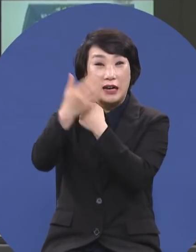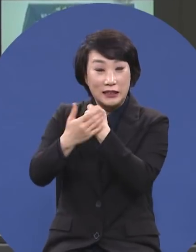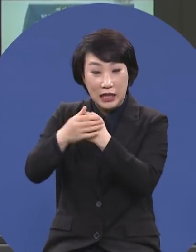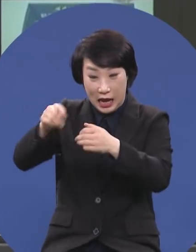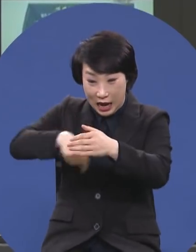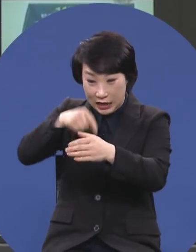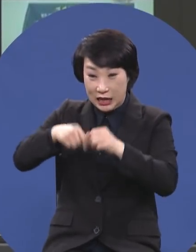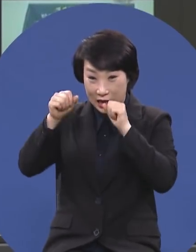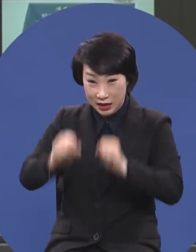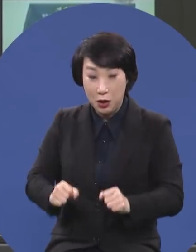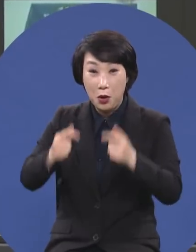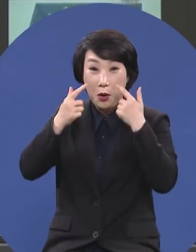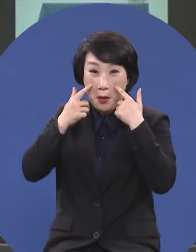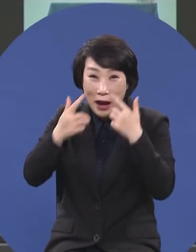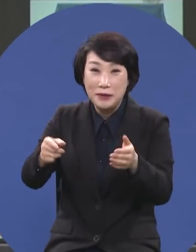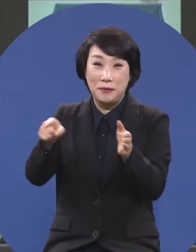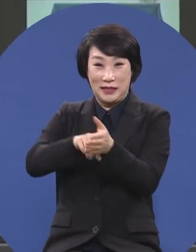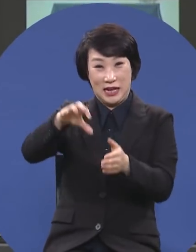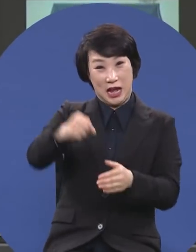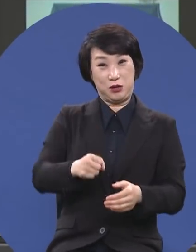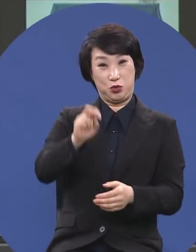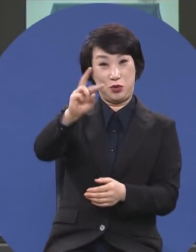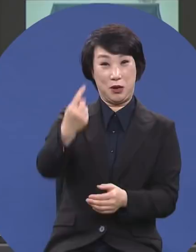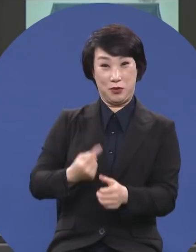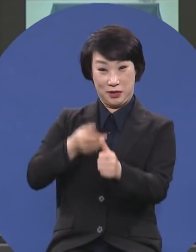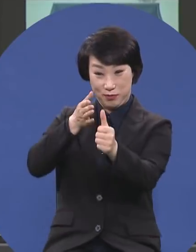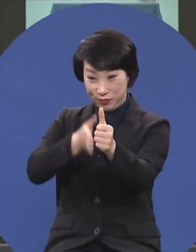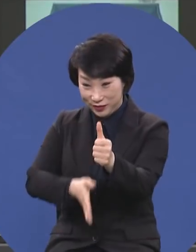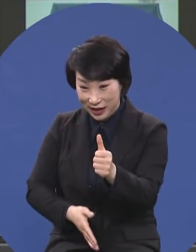은총 안에 확신 가지고 돌아와야 된다 이 말이요.